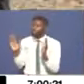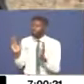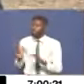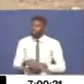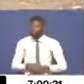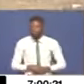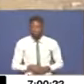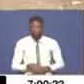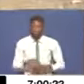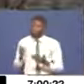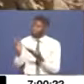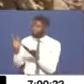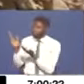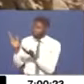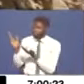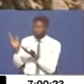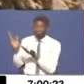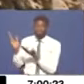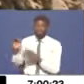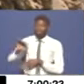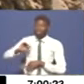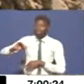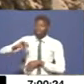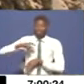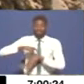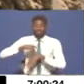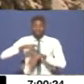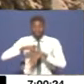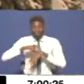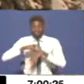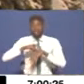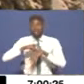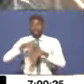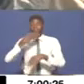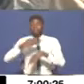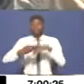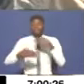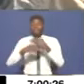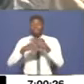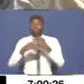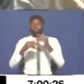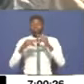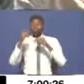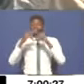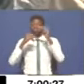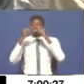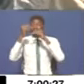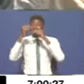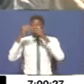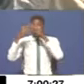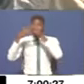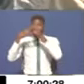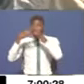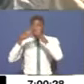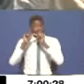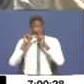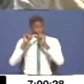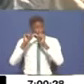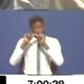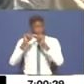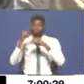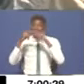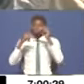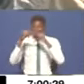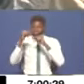Hiki ndicho kilichobaki kufuatia kuporomoka kwa jumba la orofa tisa ambalo lilikuwa bado linajengwa katika eneo la Membley,